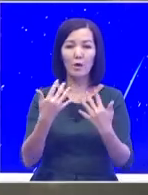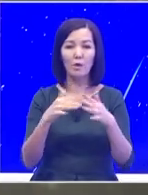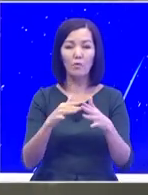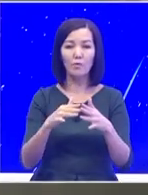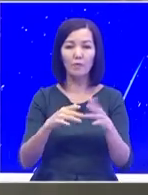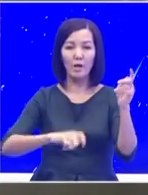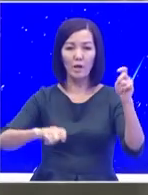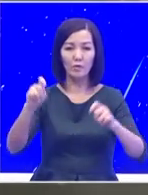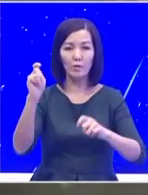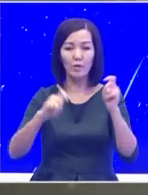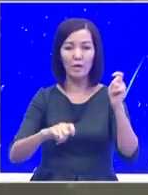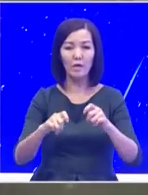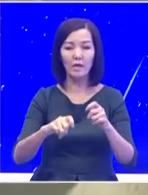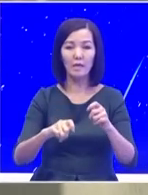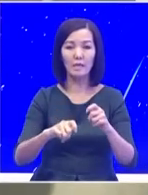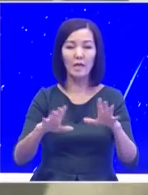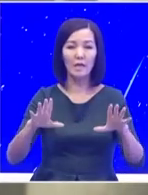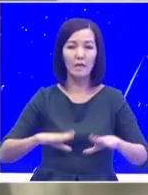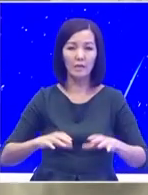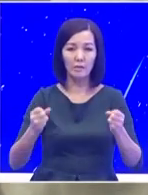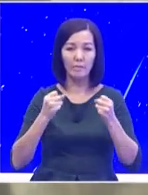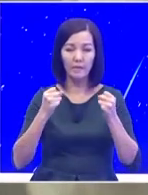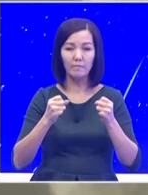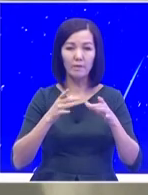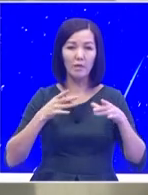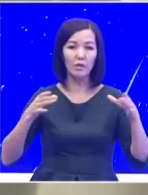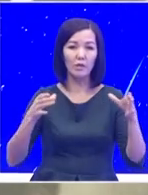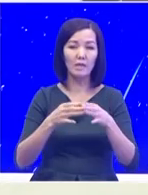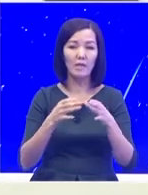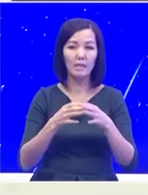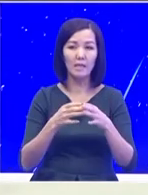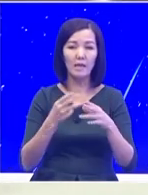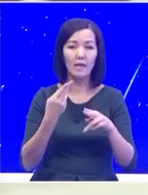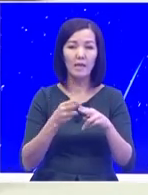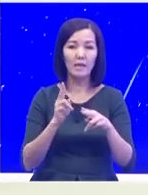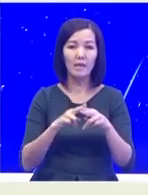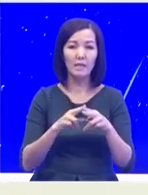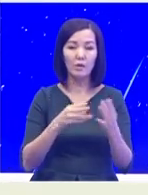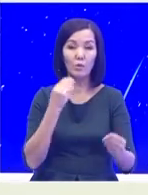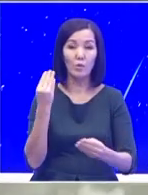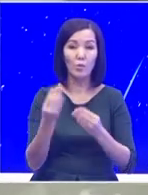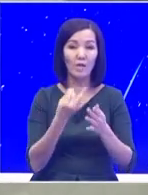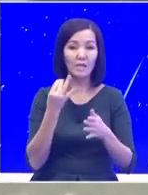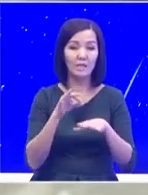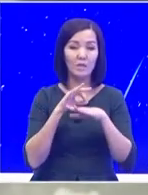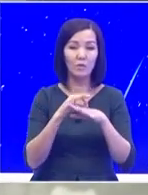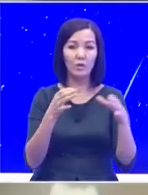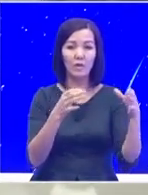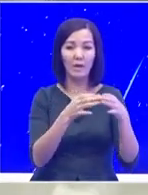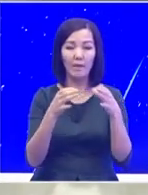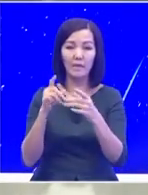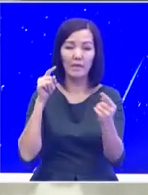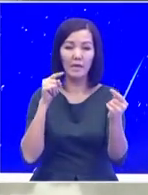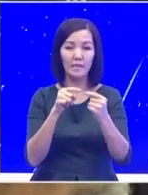ауданның түкпір-түкпірінен белгілі шабандоздар жиылды. Серкенің семізі таңдалып, ойын тартысты өтті. Командалар қарсыласы